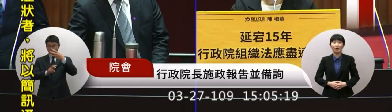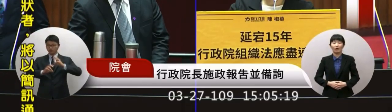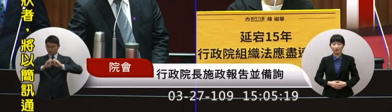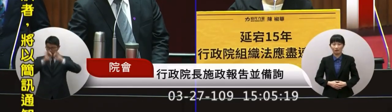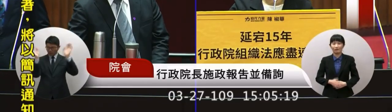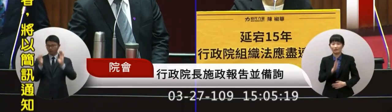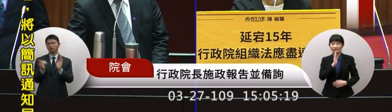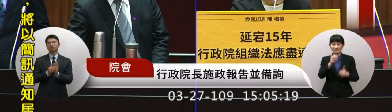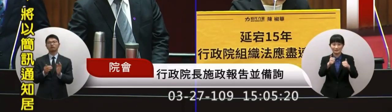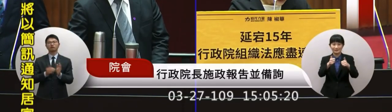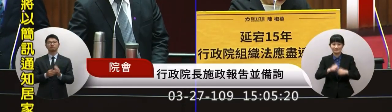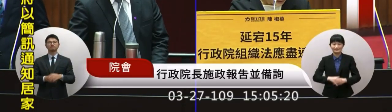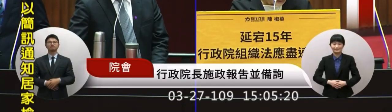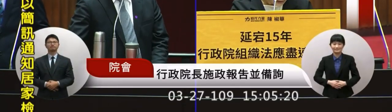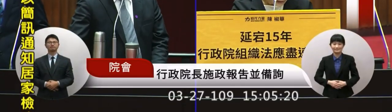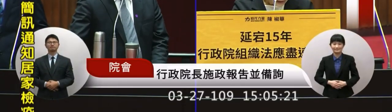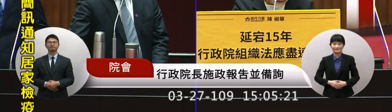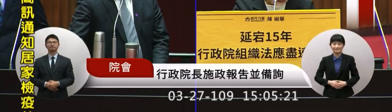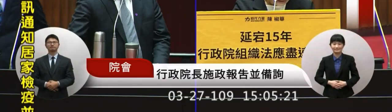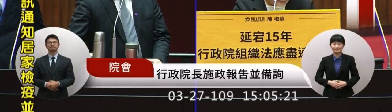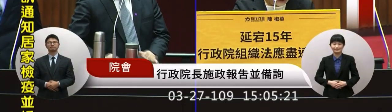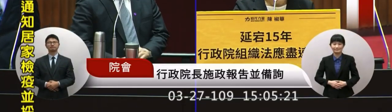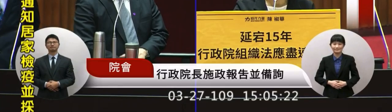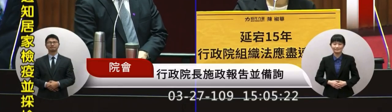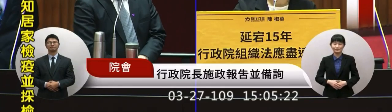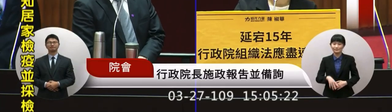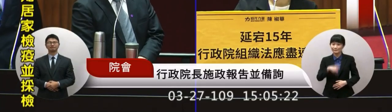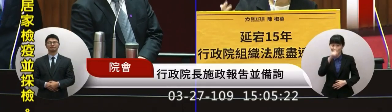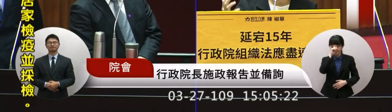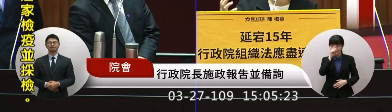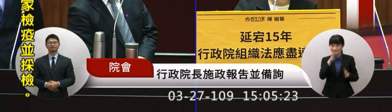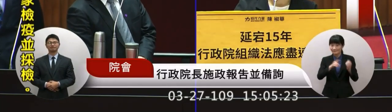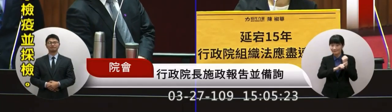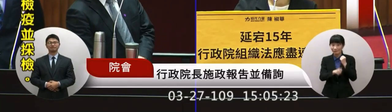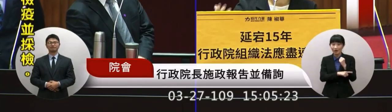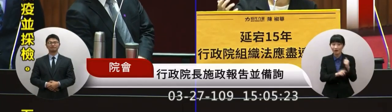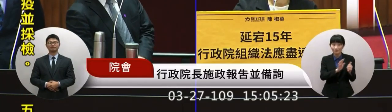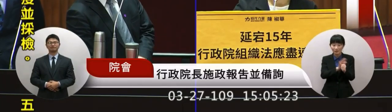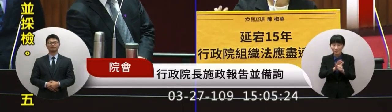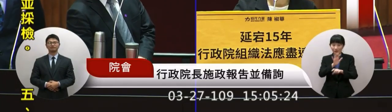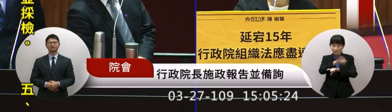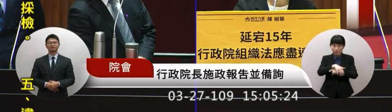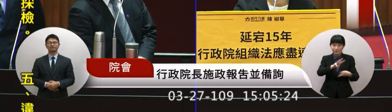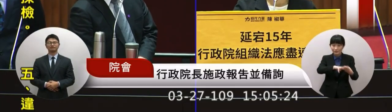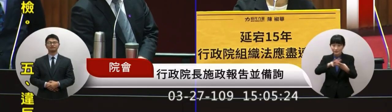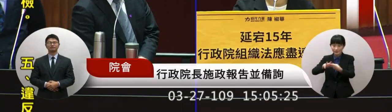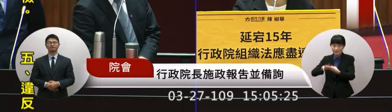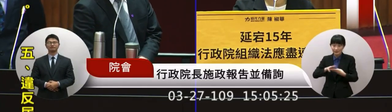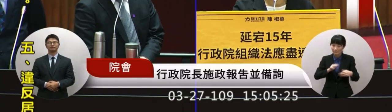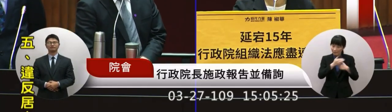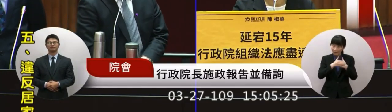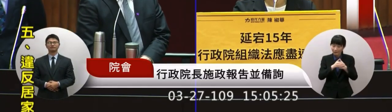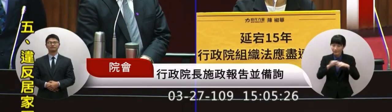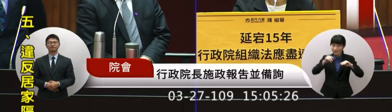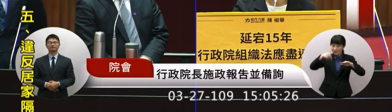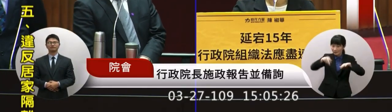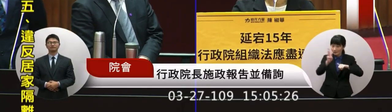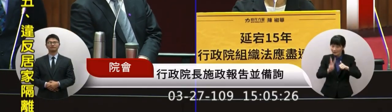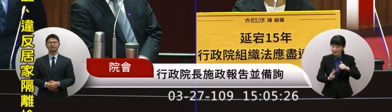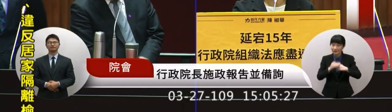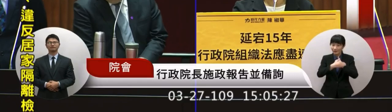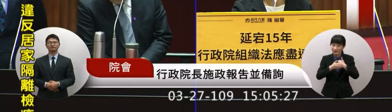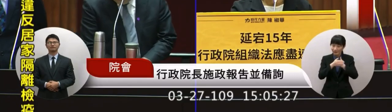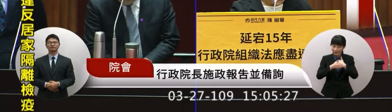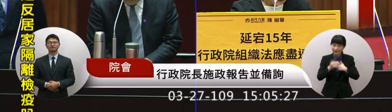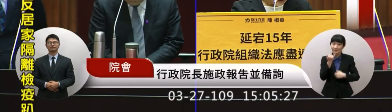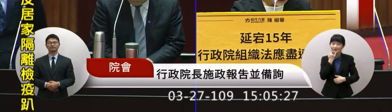是，谢谢。好，那我们也希望这个这么好，对我们未来土地的安全、地下水的安全、农地的保